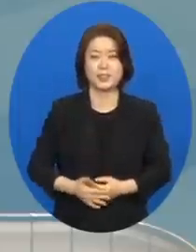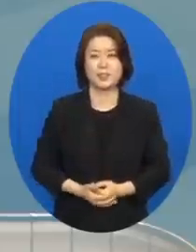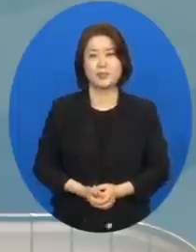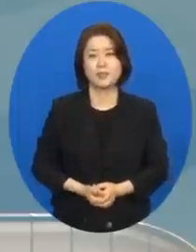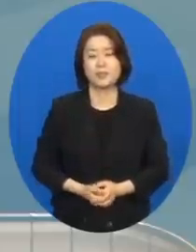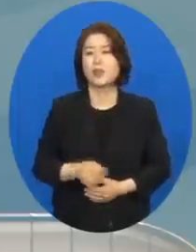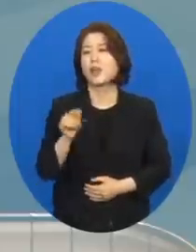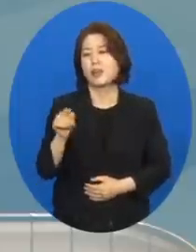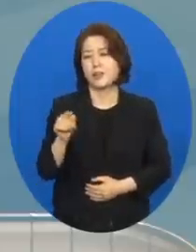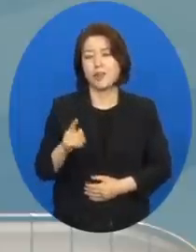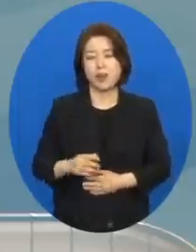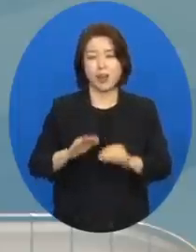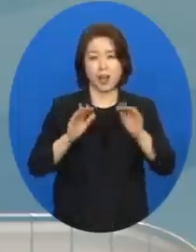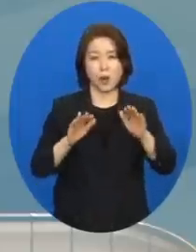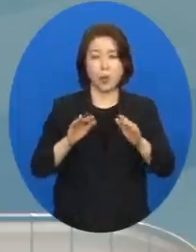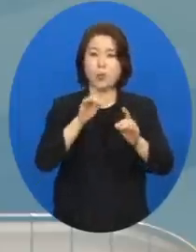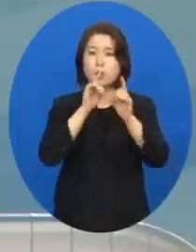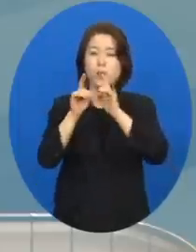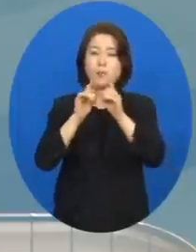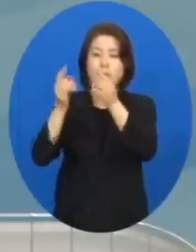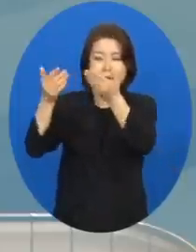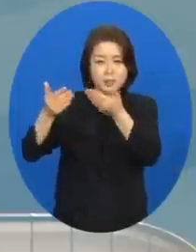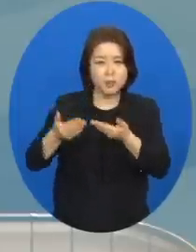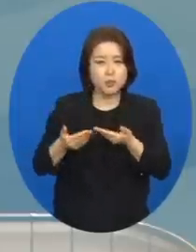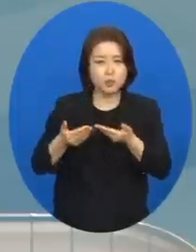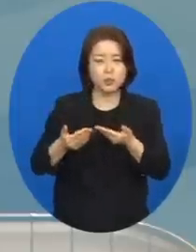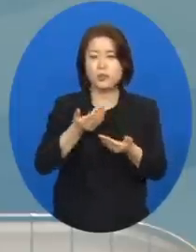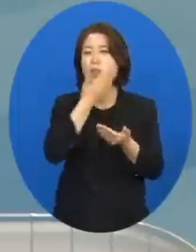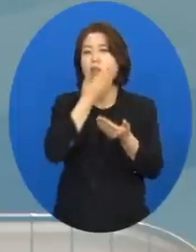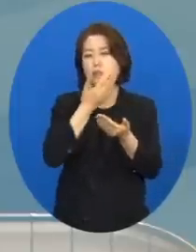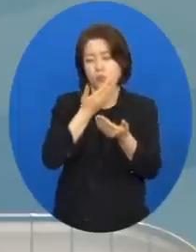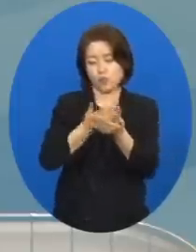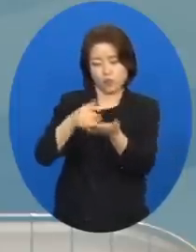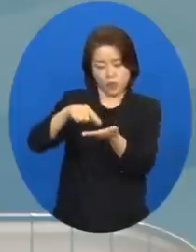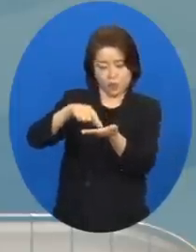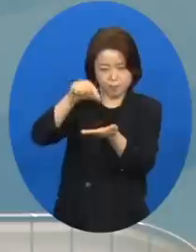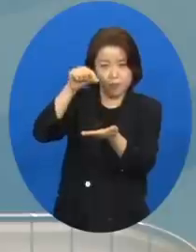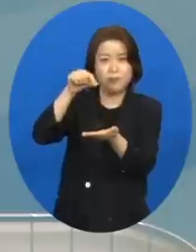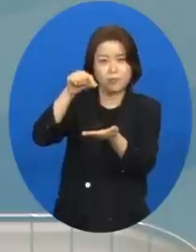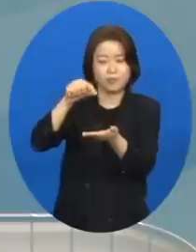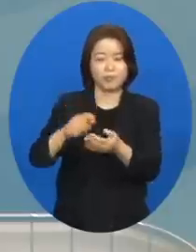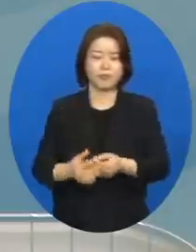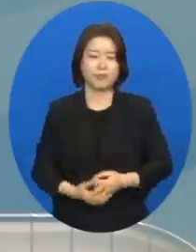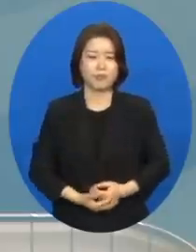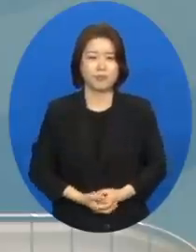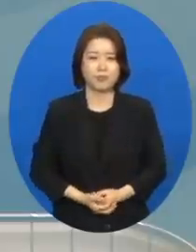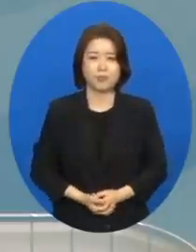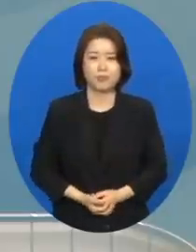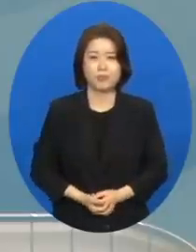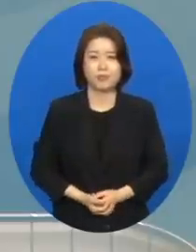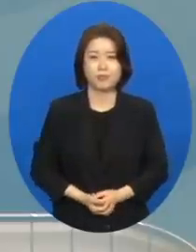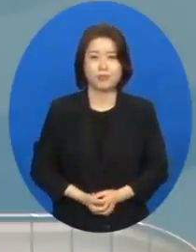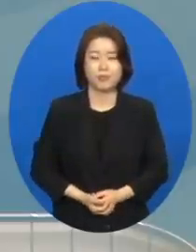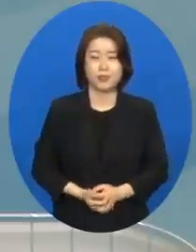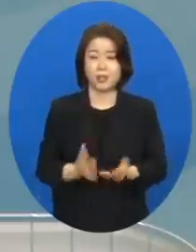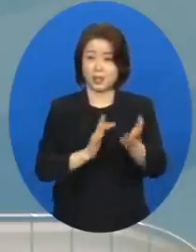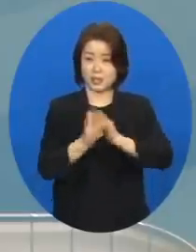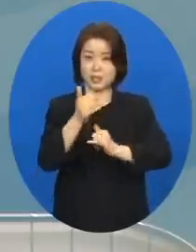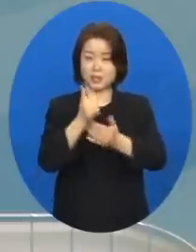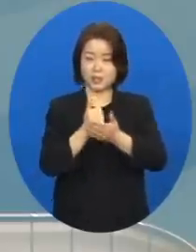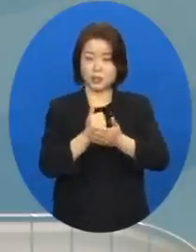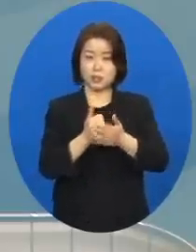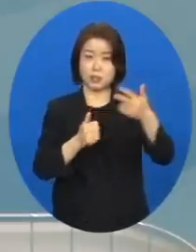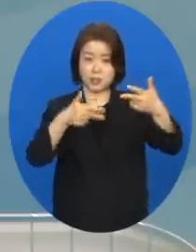그 점이 오늘 말씀이 우리에게 주는 굉장히 중요한 메시지입니다. 예수님은